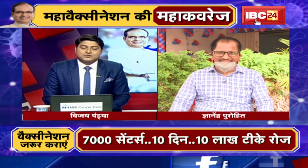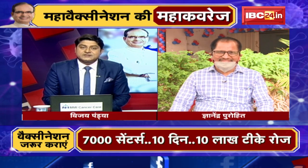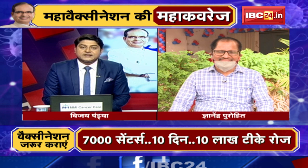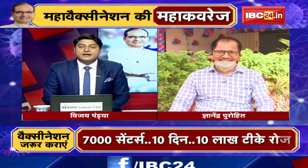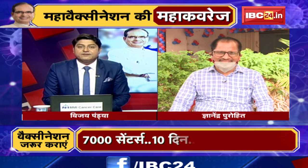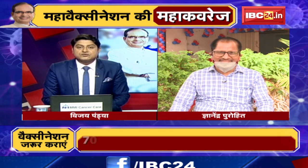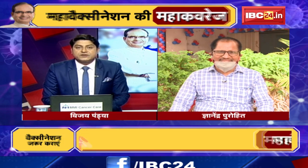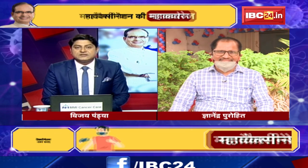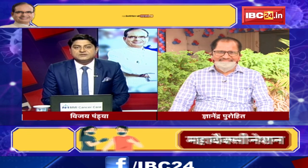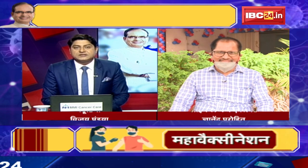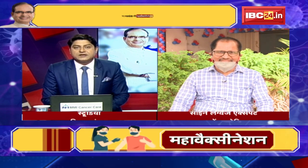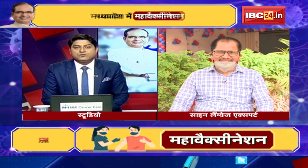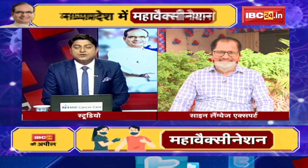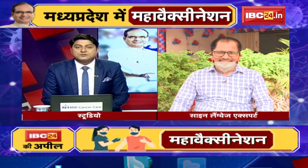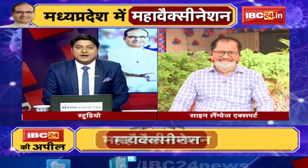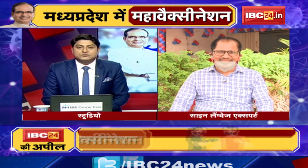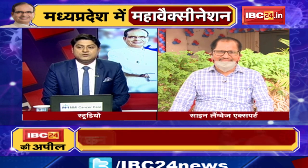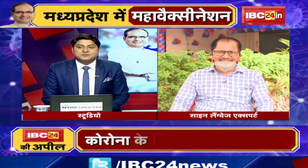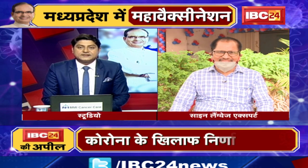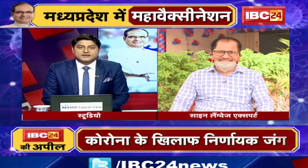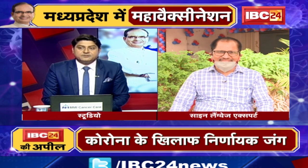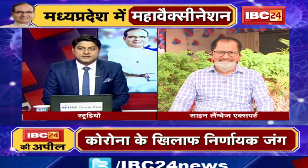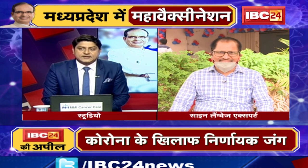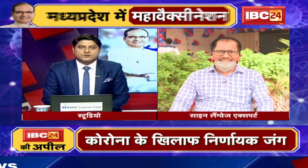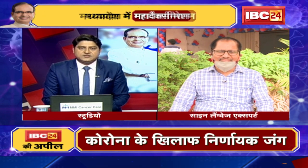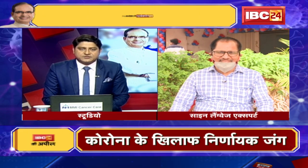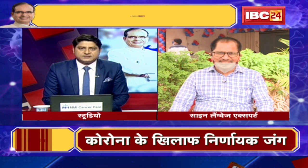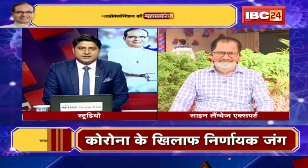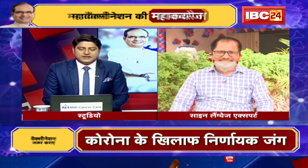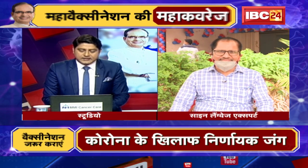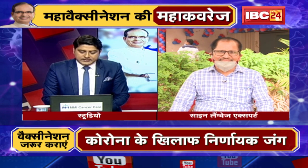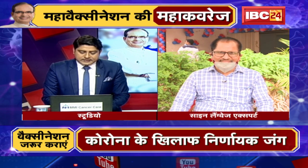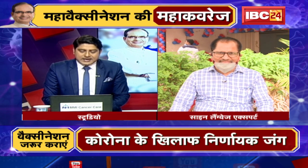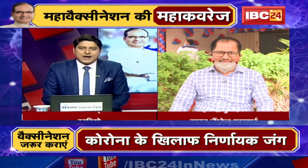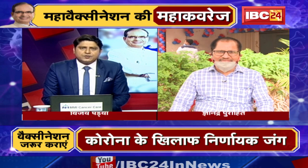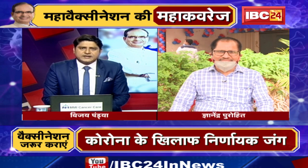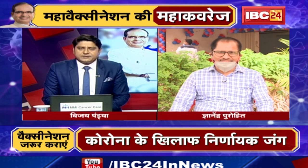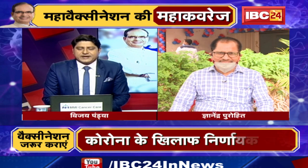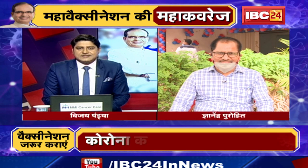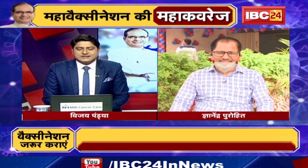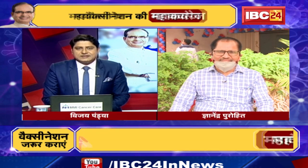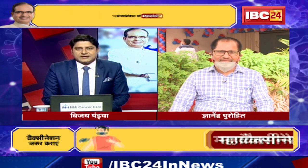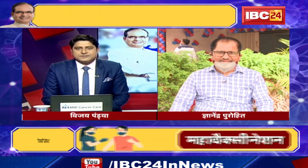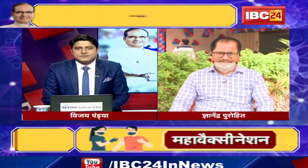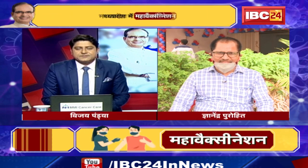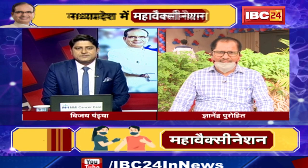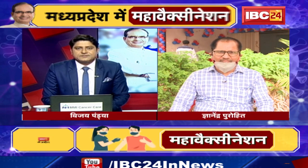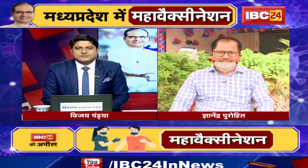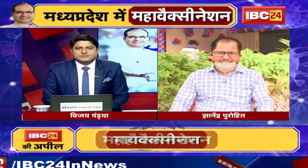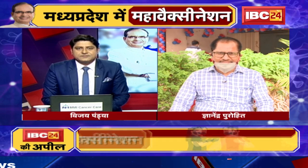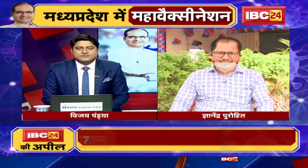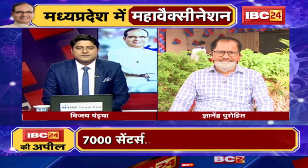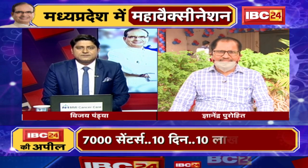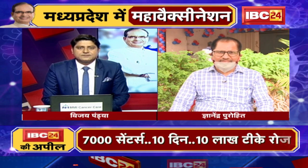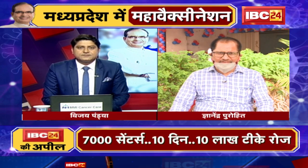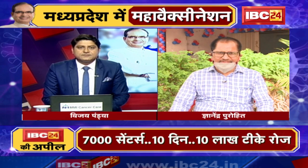हैं जो इस तरह की लैंग्वेज को नहीं समझते, वो इस बात की गंभीरता को नहीं समझते। क्या उनके लिए प्रयास किए जा रहे